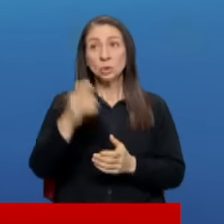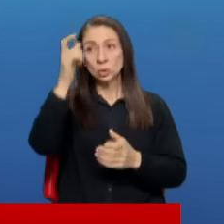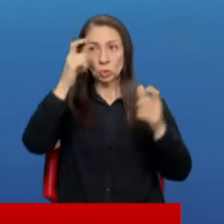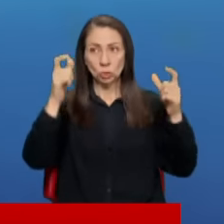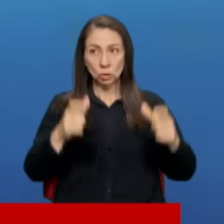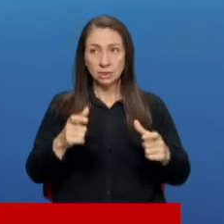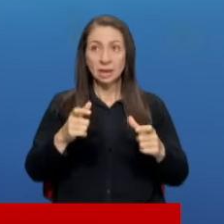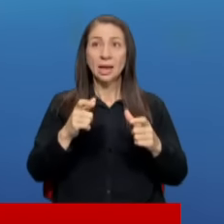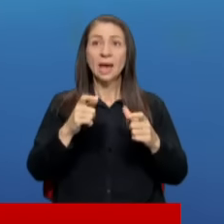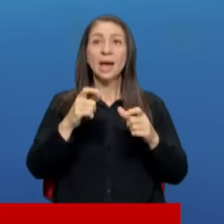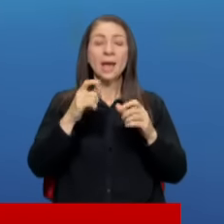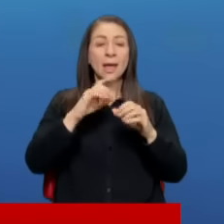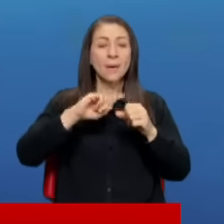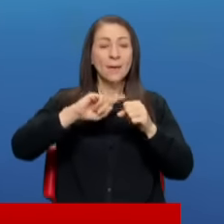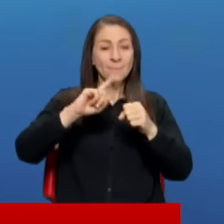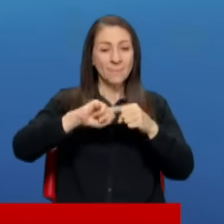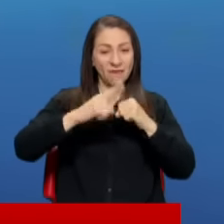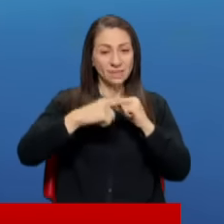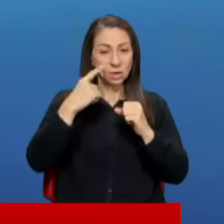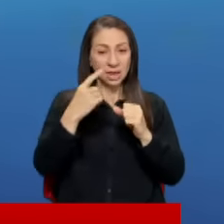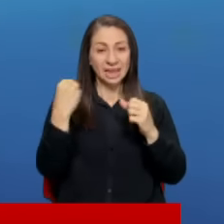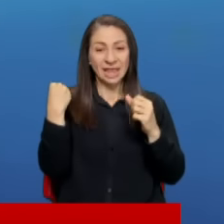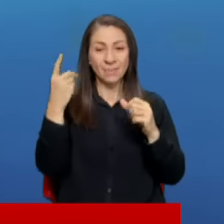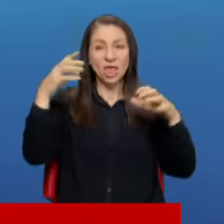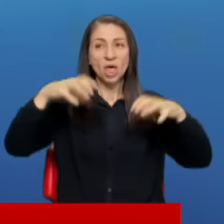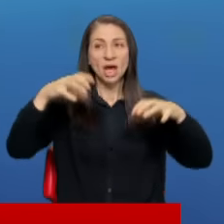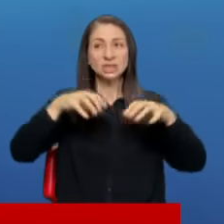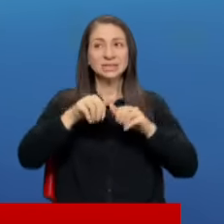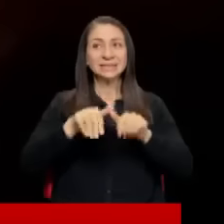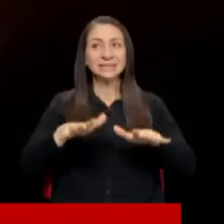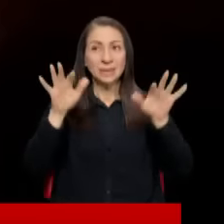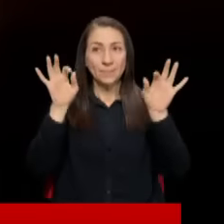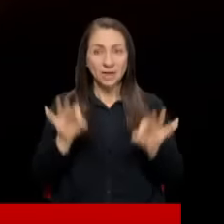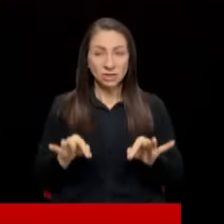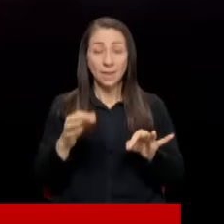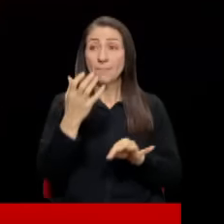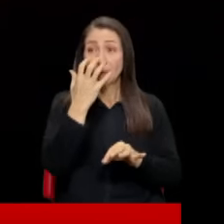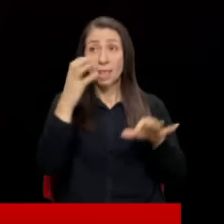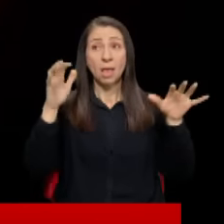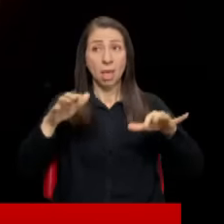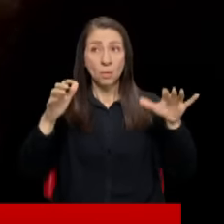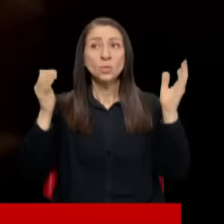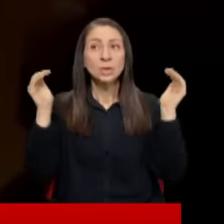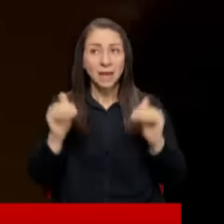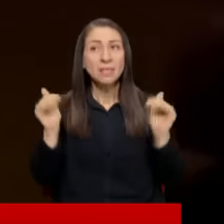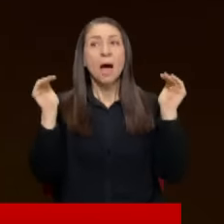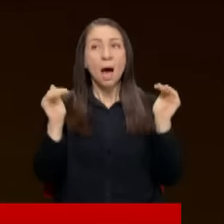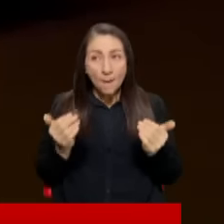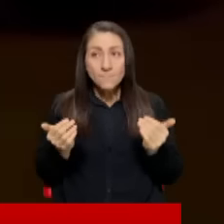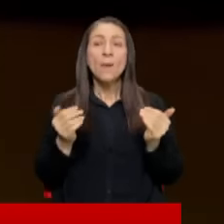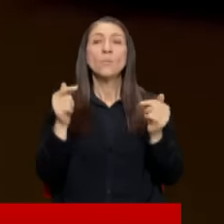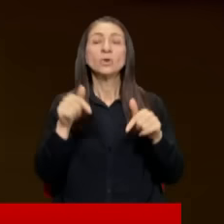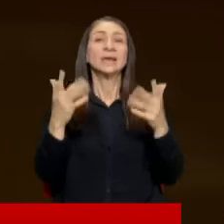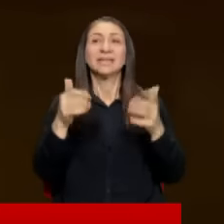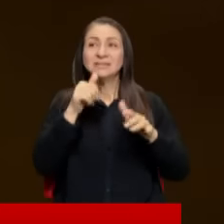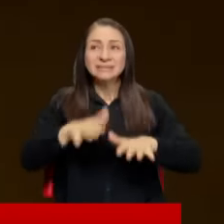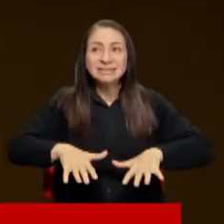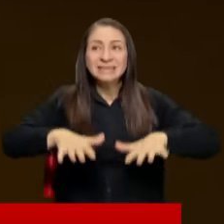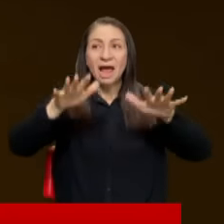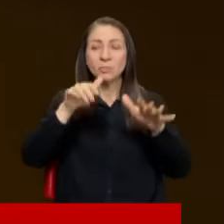Ülkemiz yeni haftayla birlikte yeni bir yağışlı sistemin etkisi altına girdi. Beklenen yağmur geldi gelmesine ama bu kez de